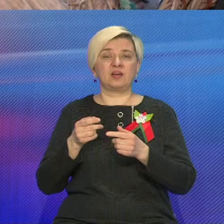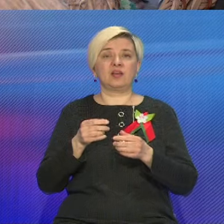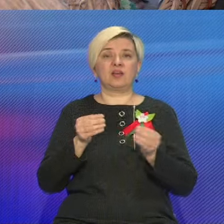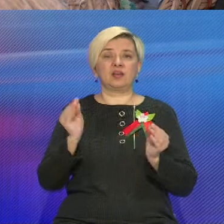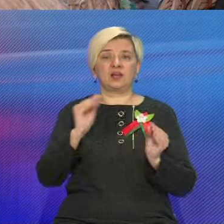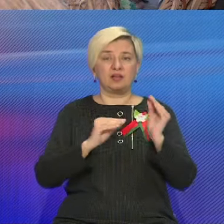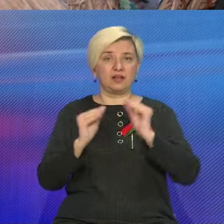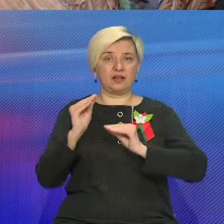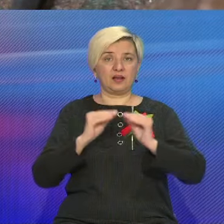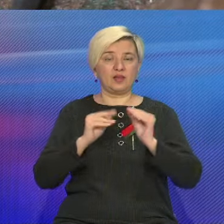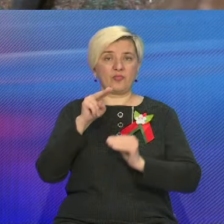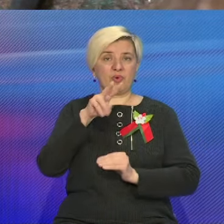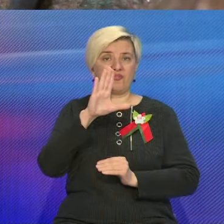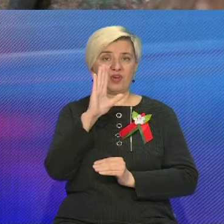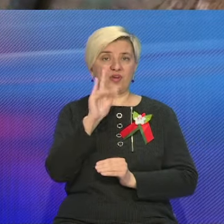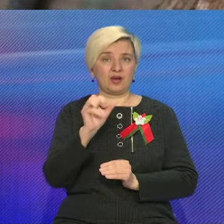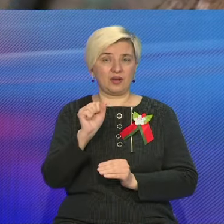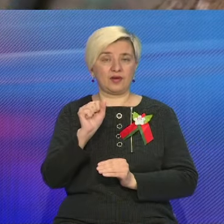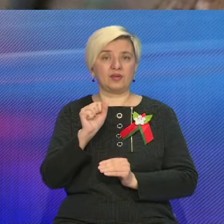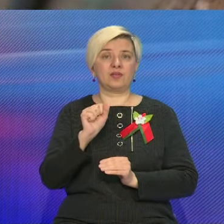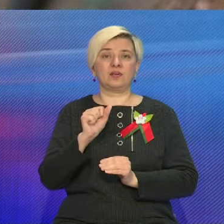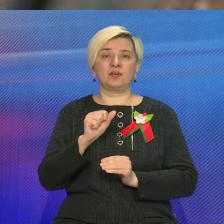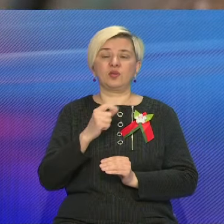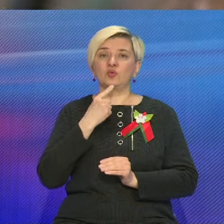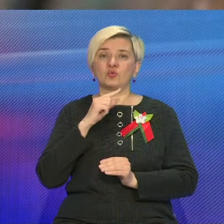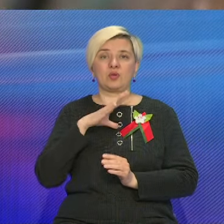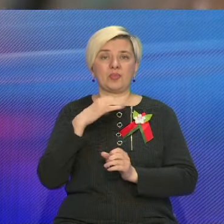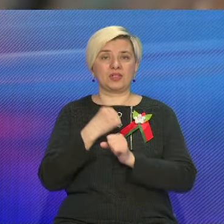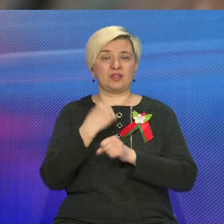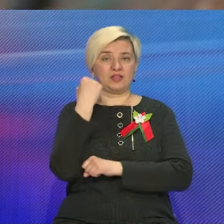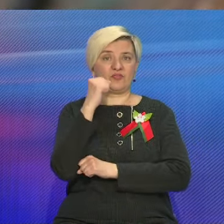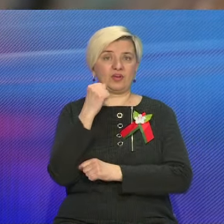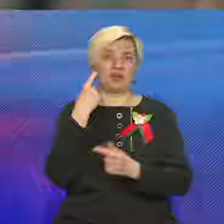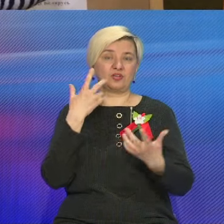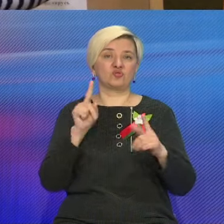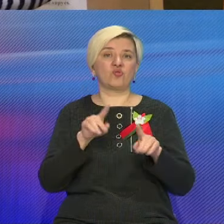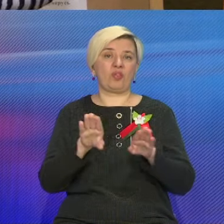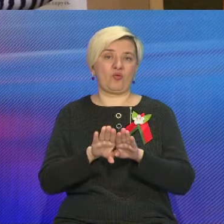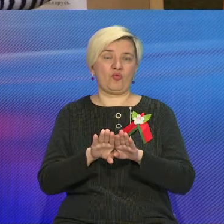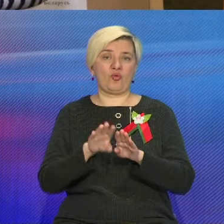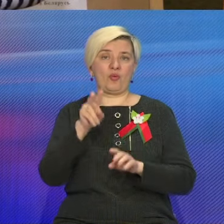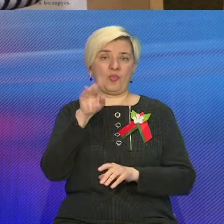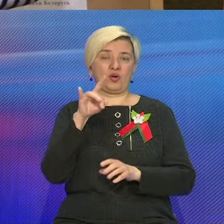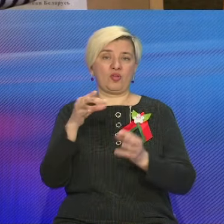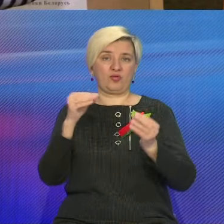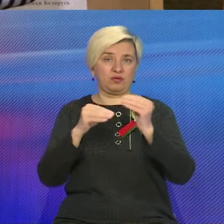на клей. Вот тяжеловато было делать деревья. Кажется, ну что там, взял поролон, нарезал кусочки и